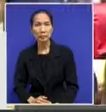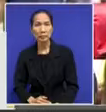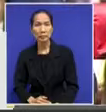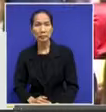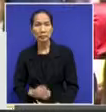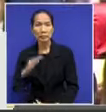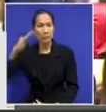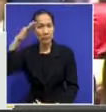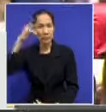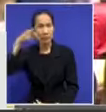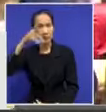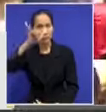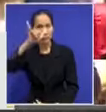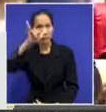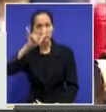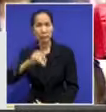พลเอกประยุทธ์ครับ